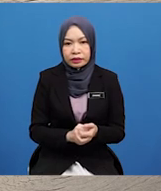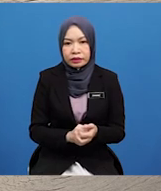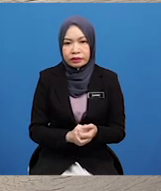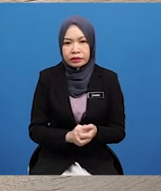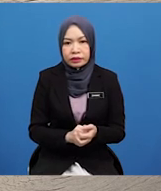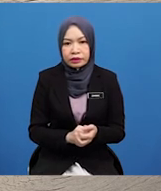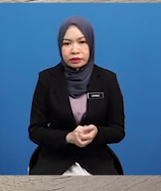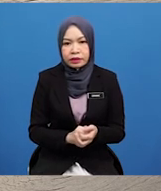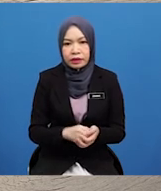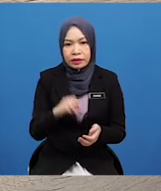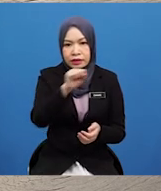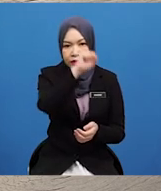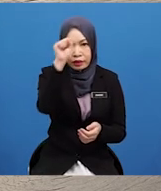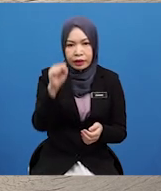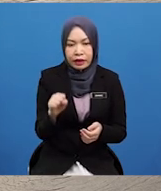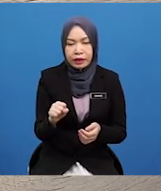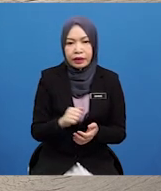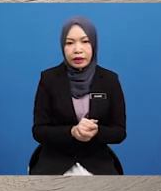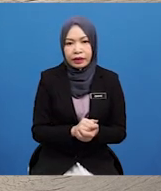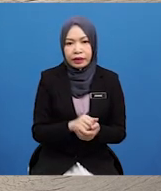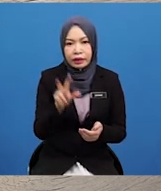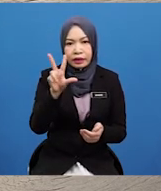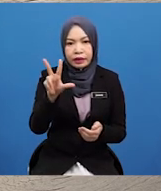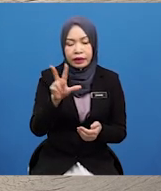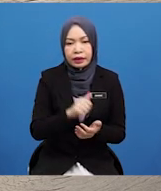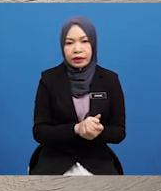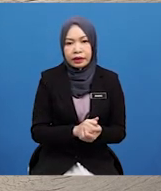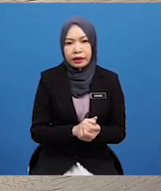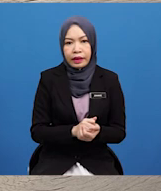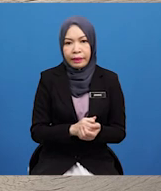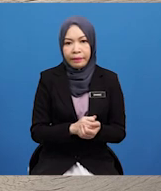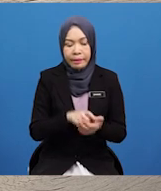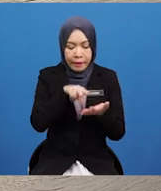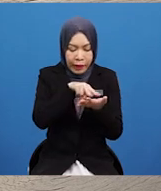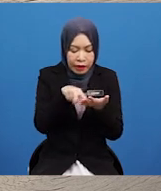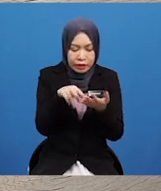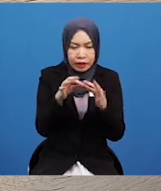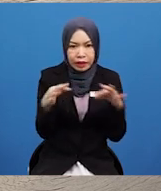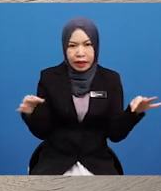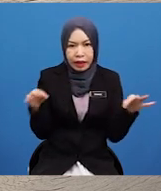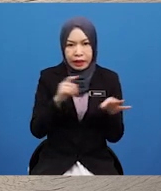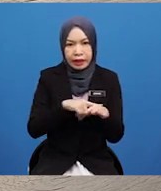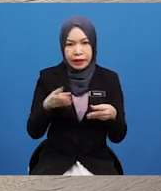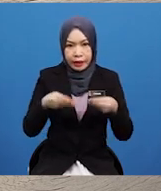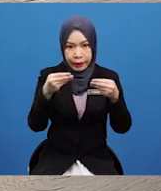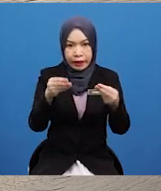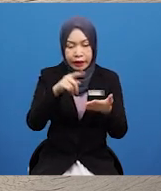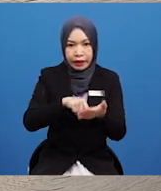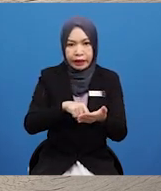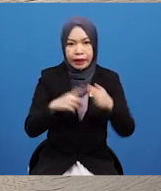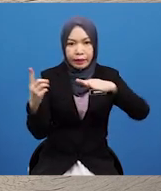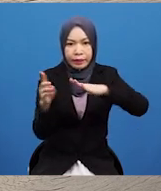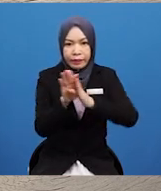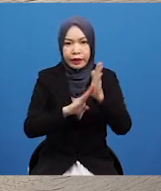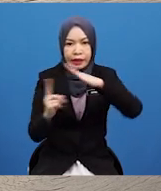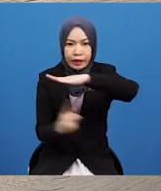Soalan ketiga. A. Baca ayat-ayat yang diberikan. Berdasarkan ayat 1 hingga